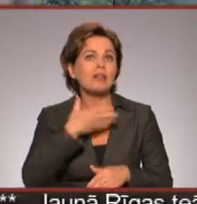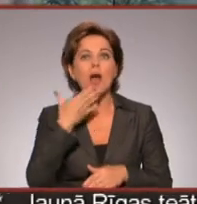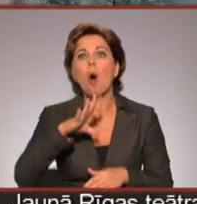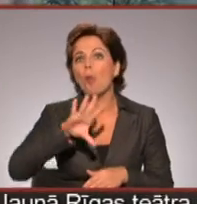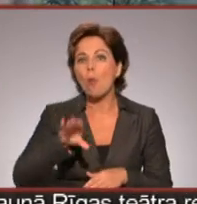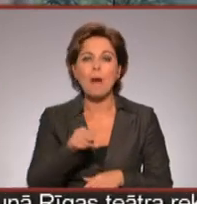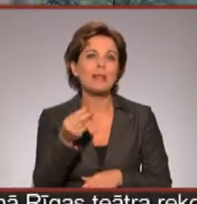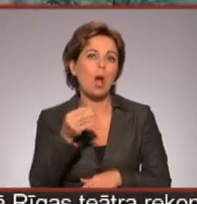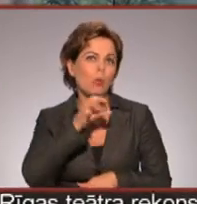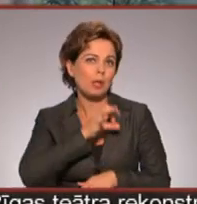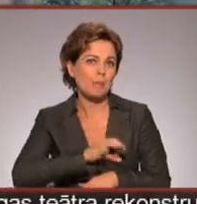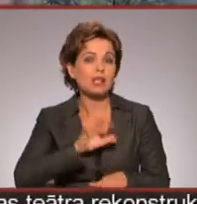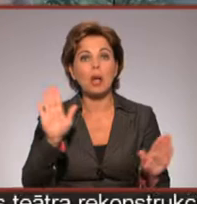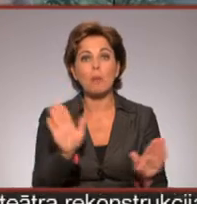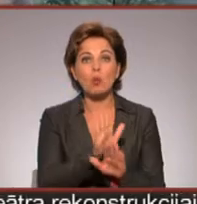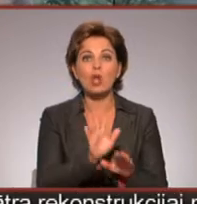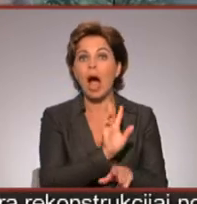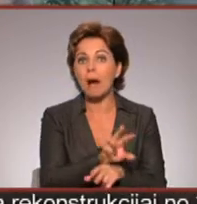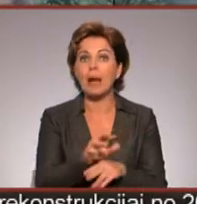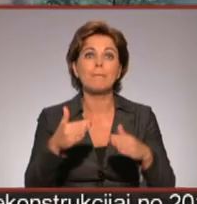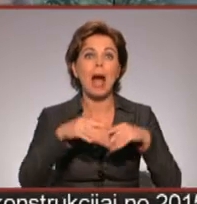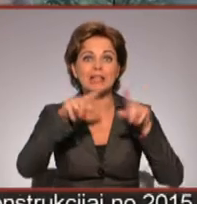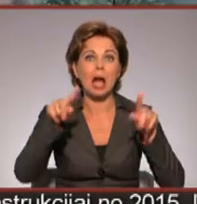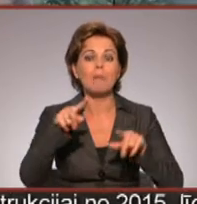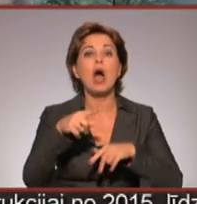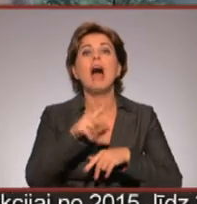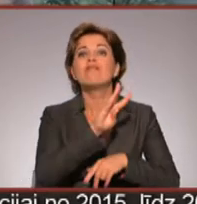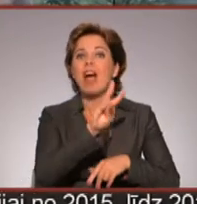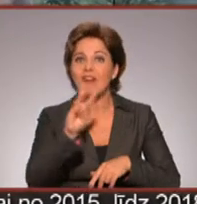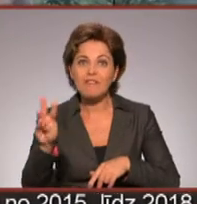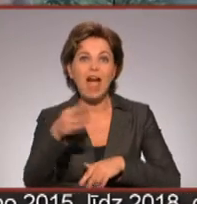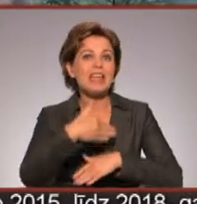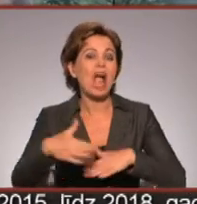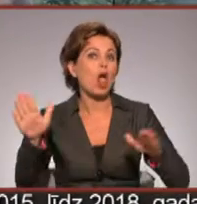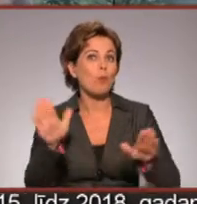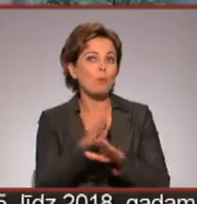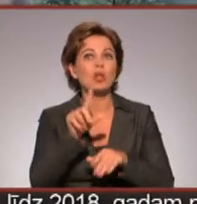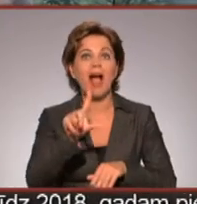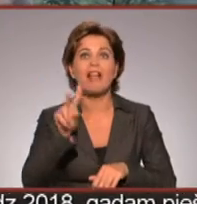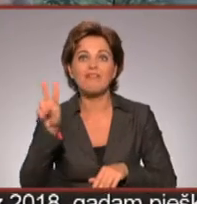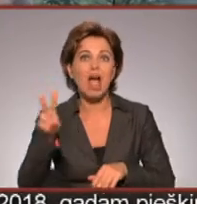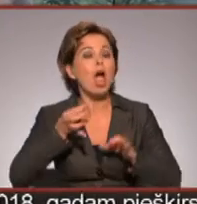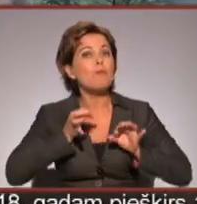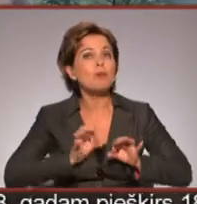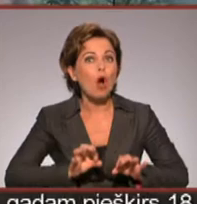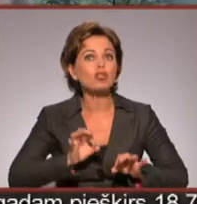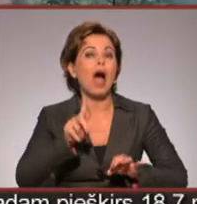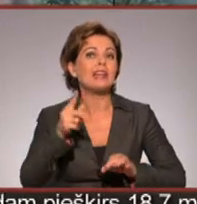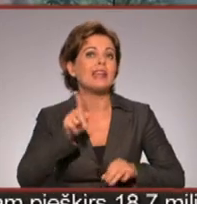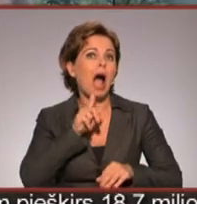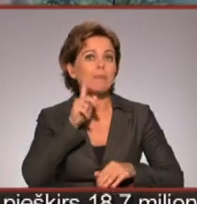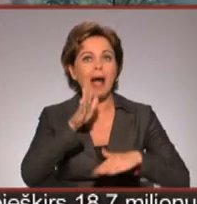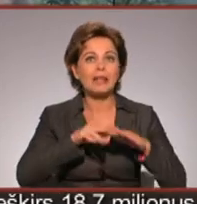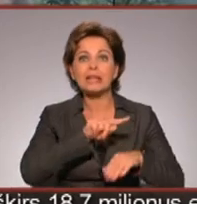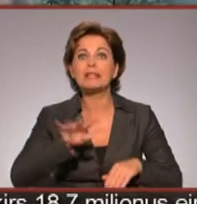naudas pelnīšanu muzicējot, bet apmeklējot mājaslapu www.ielumūzika.lv gan profesionāli mūziķi, gan amatieri līdz 5. augustam var